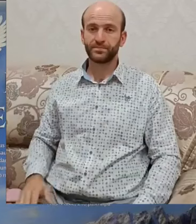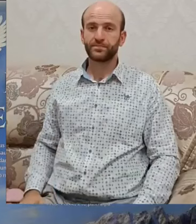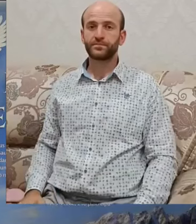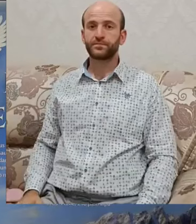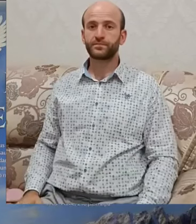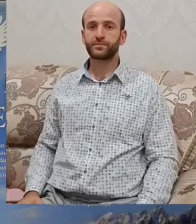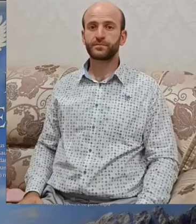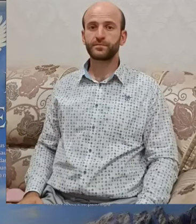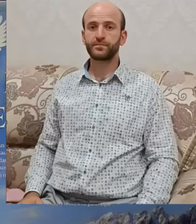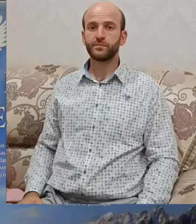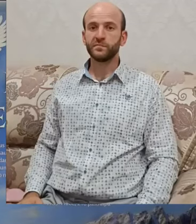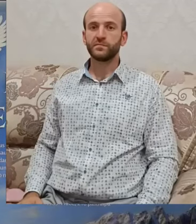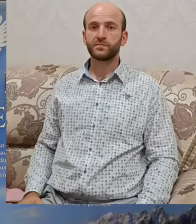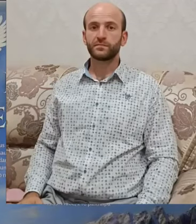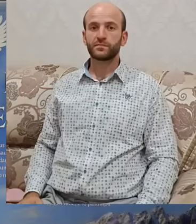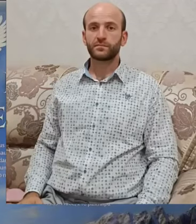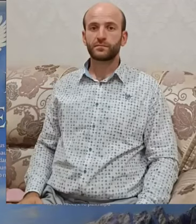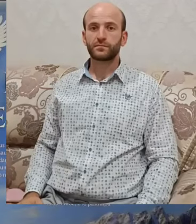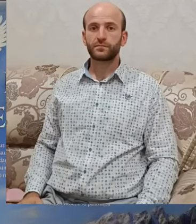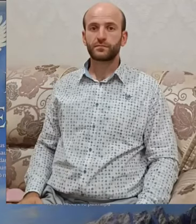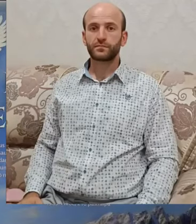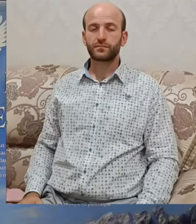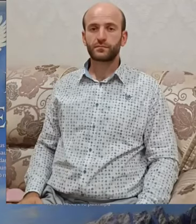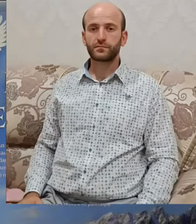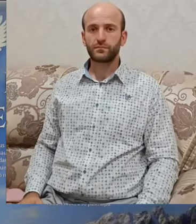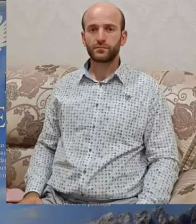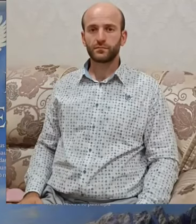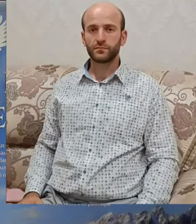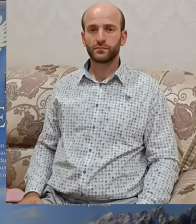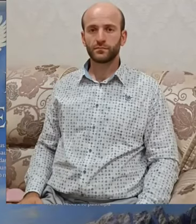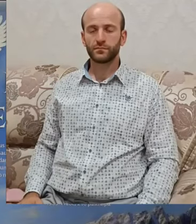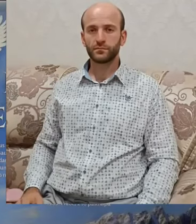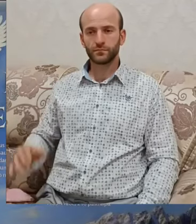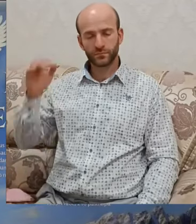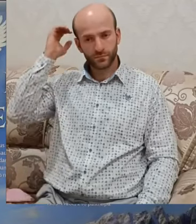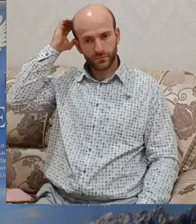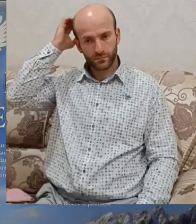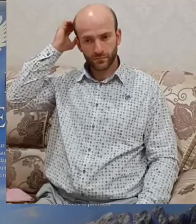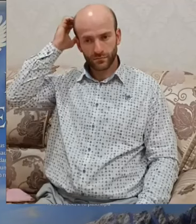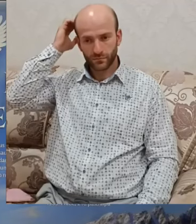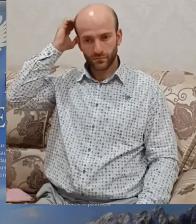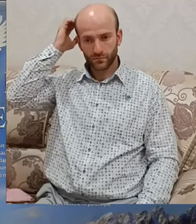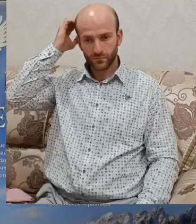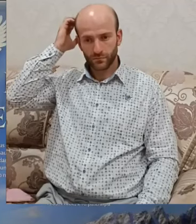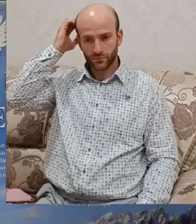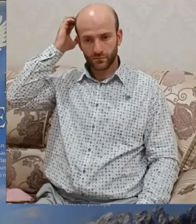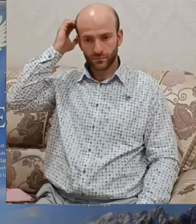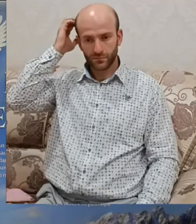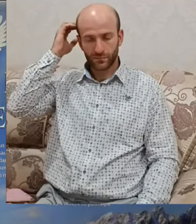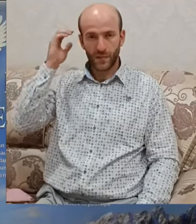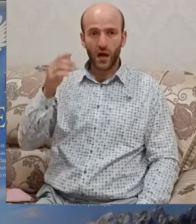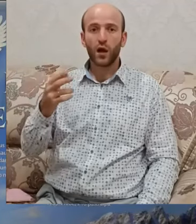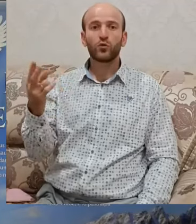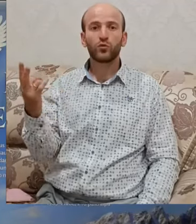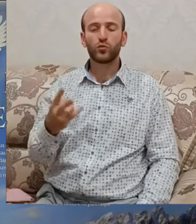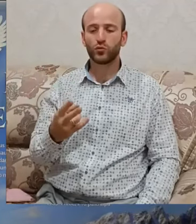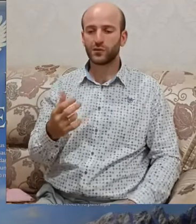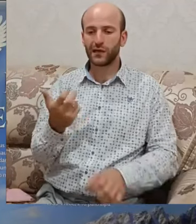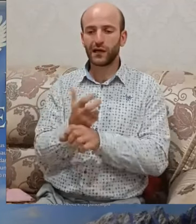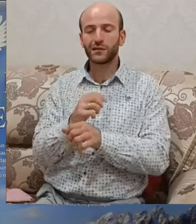Я reikia gimti. Туда надо родиться. Atsikratyti senosios savo barsuko odos. Избавиться от своей